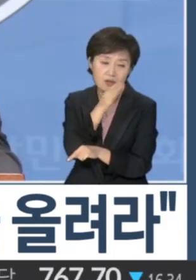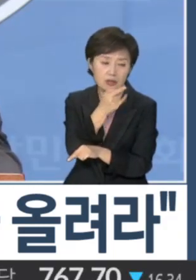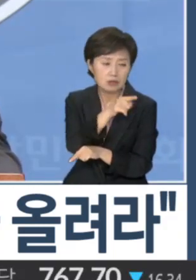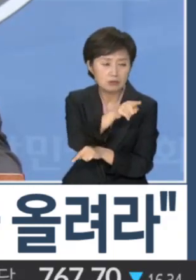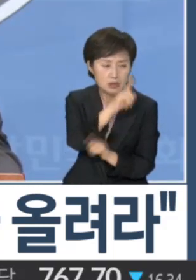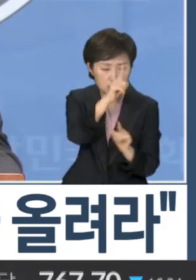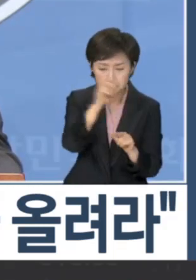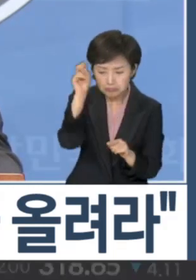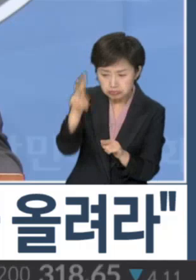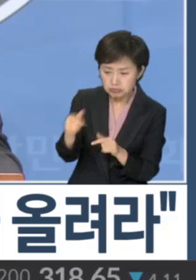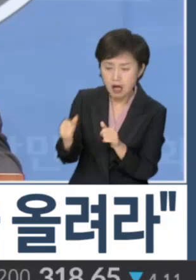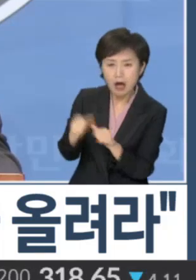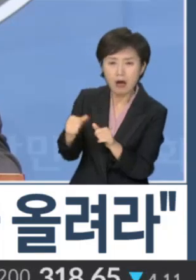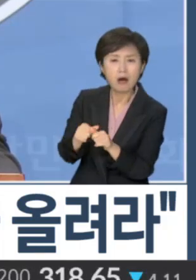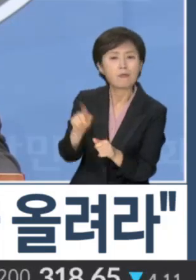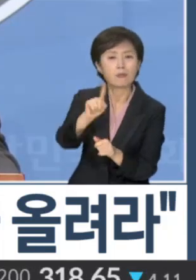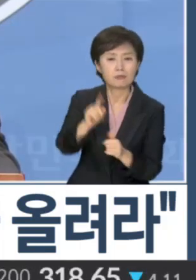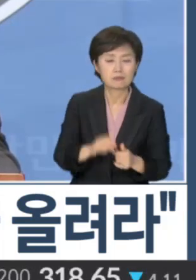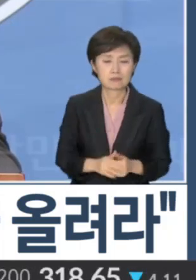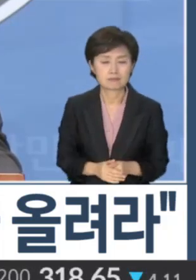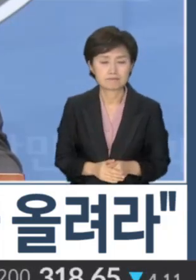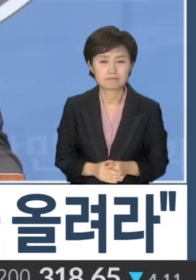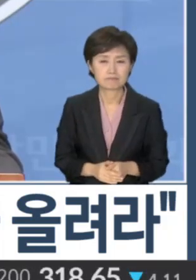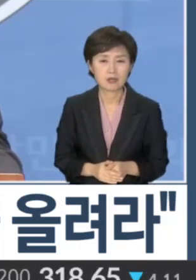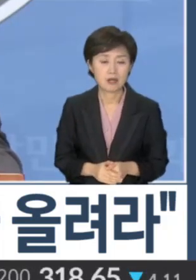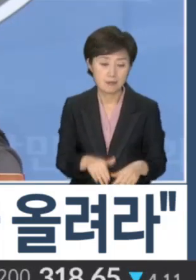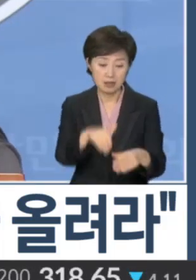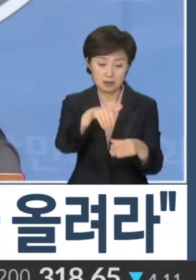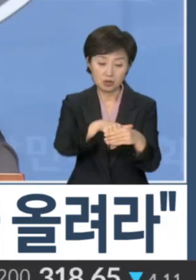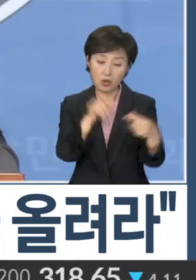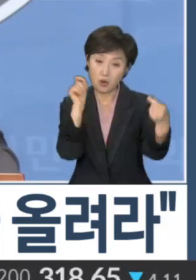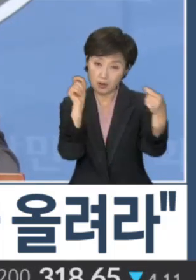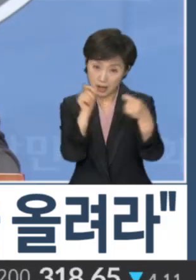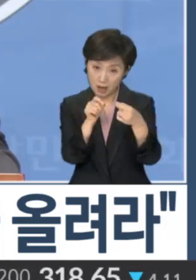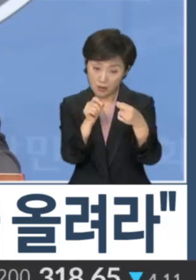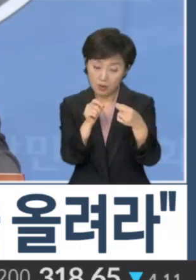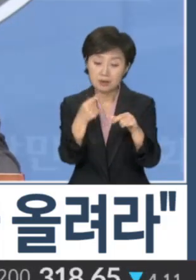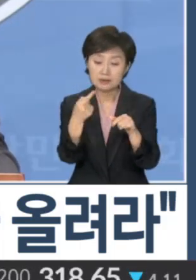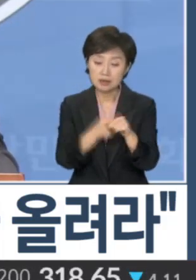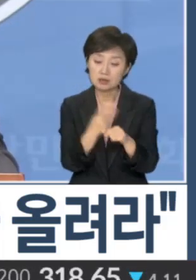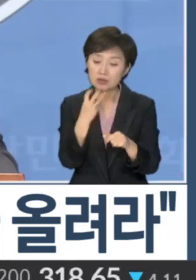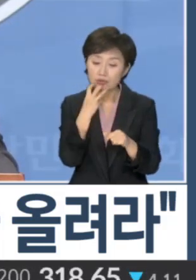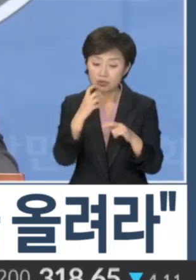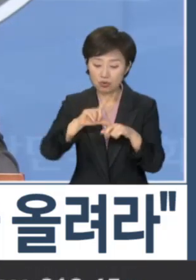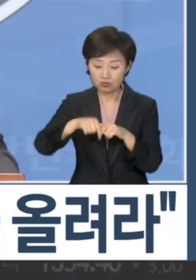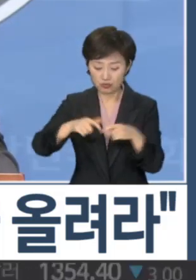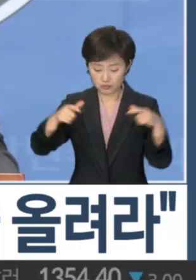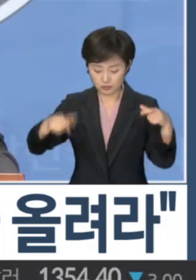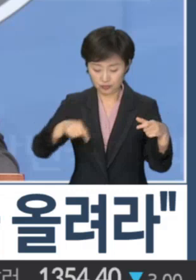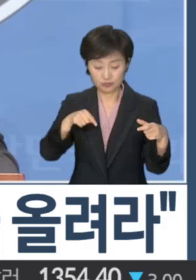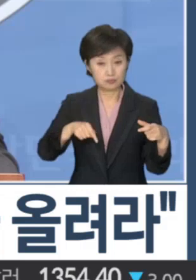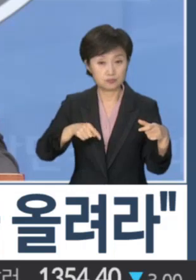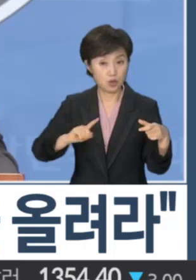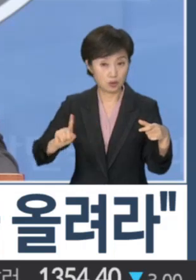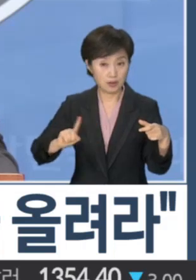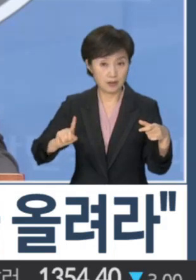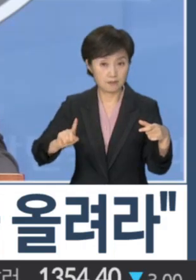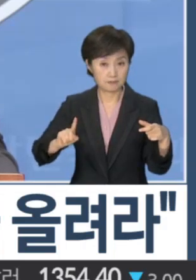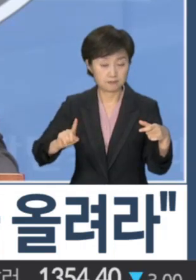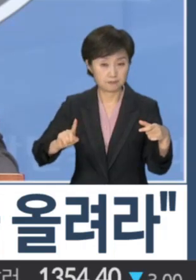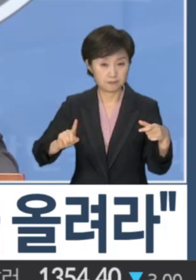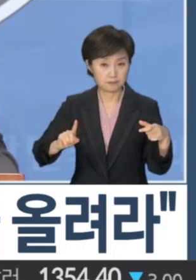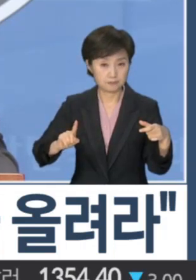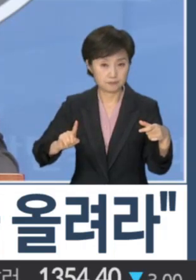않다고 생각을 합니다. 앞서 설명드린 것처럼 선거가 다가오게 되면 특히 서울 수도권 같은 경우에는 정말